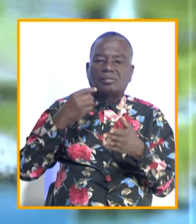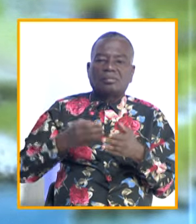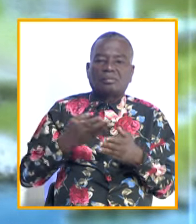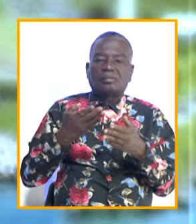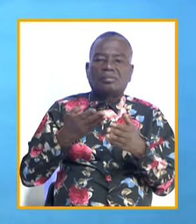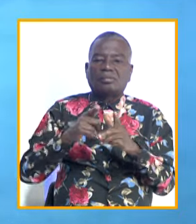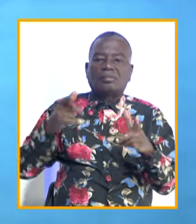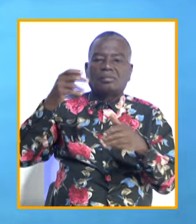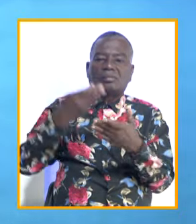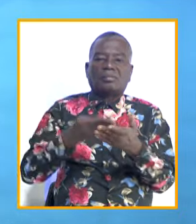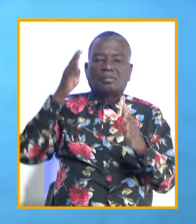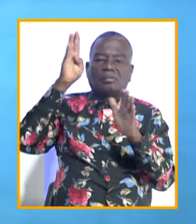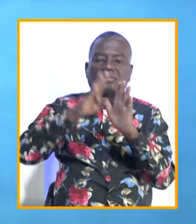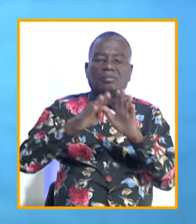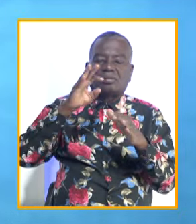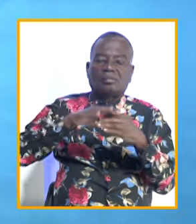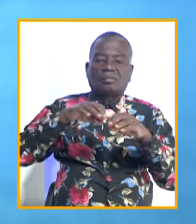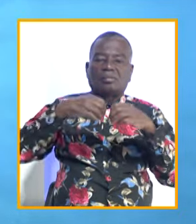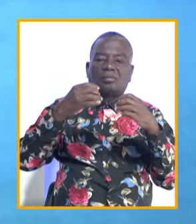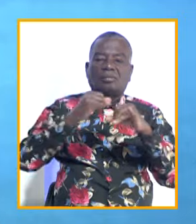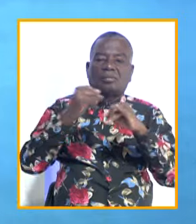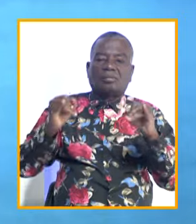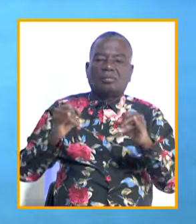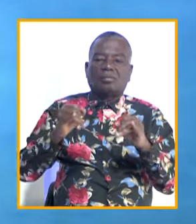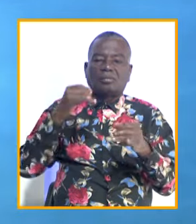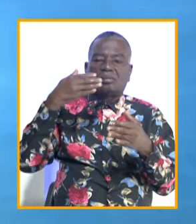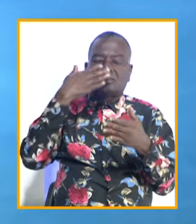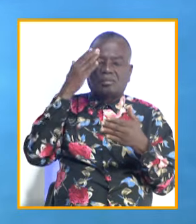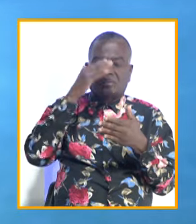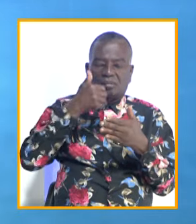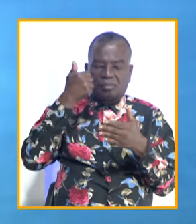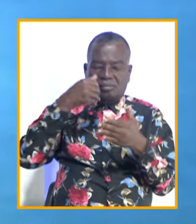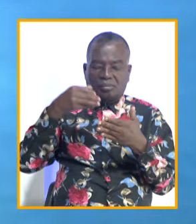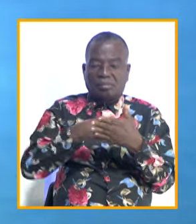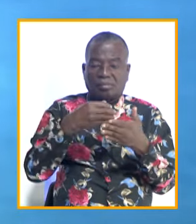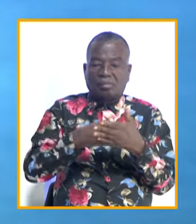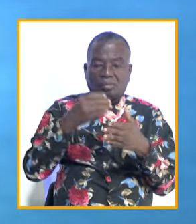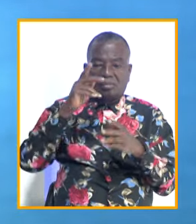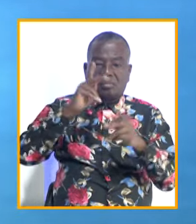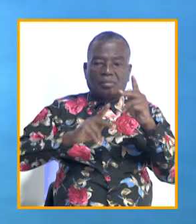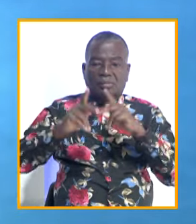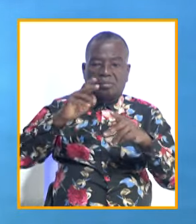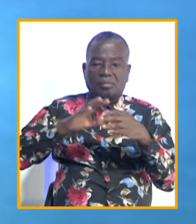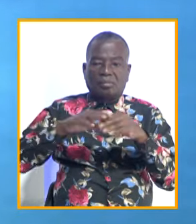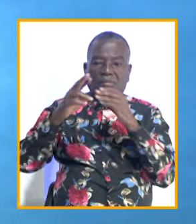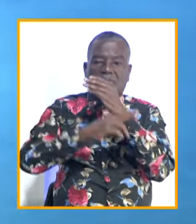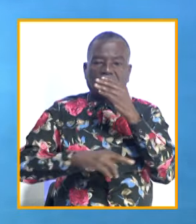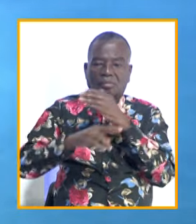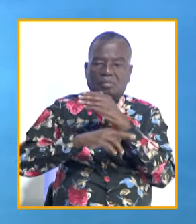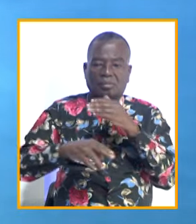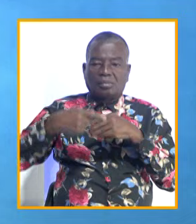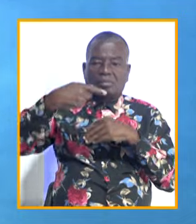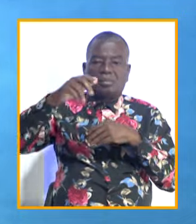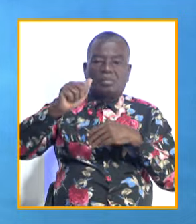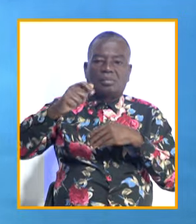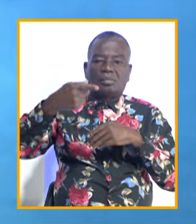de gros financements pour ce club. Oui, c'est une belle nouvelle pour les populations donc de la région du Fromager et